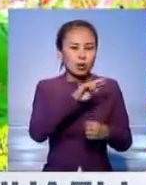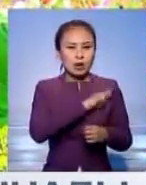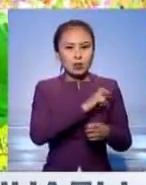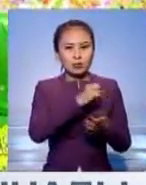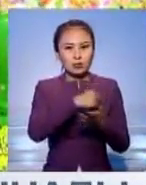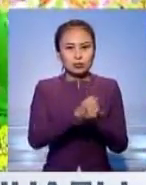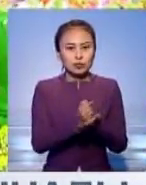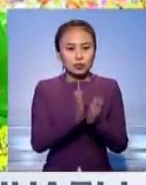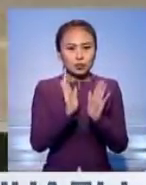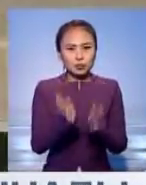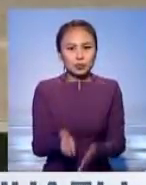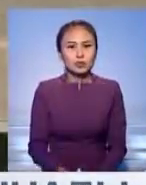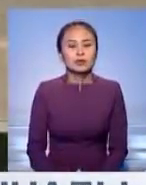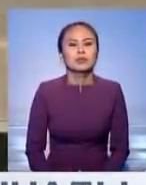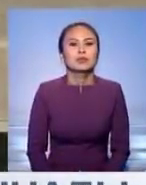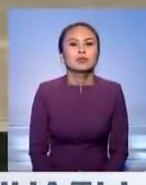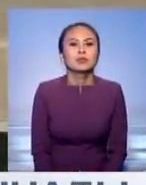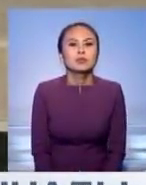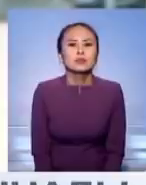жұмыспен қамтылатын болады.